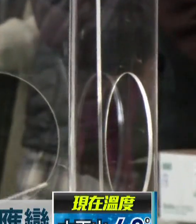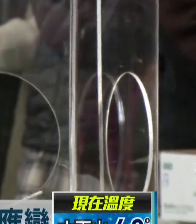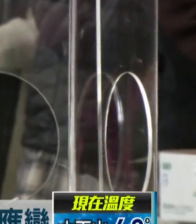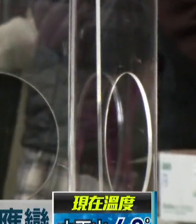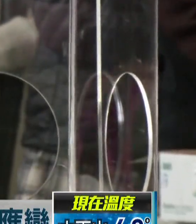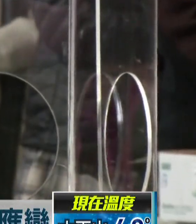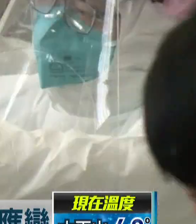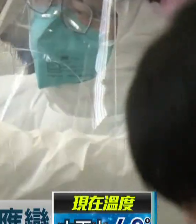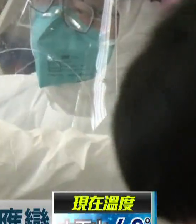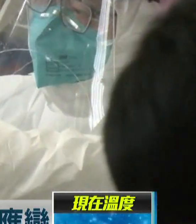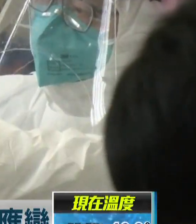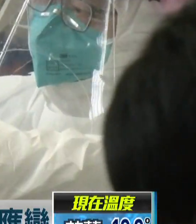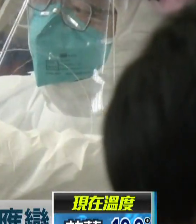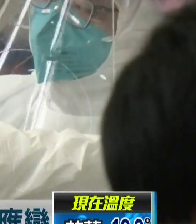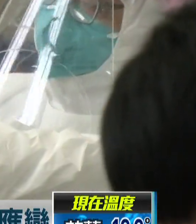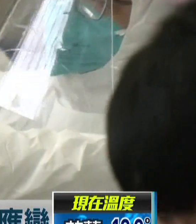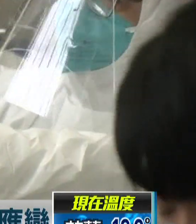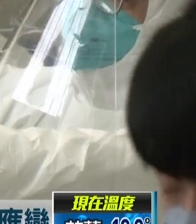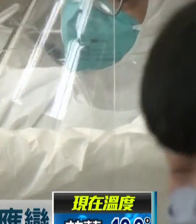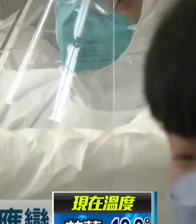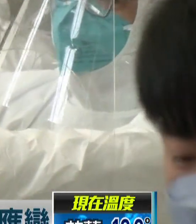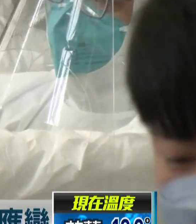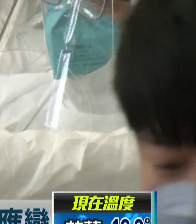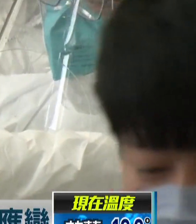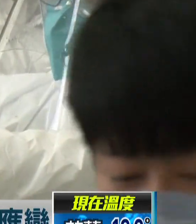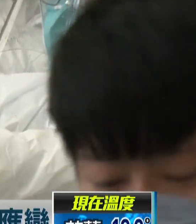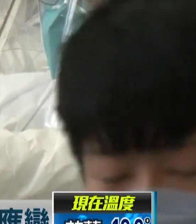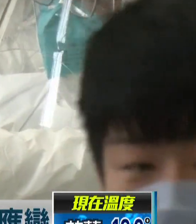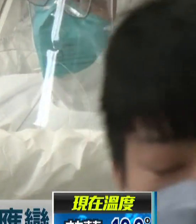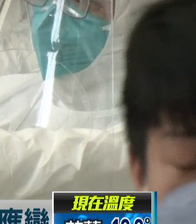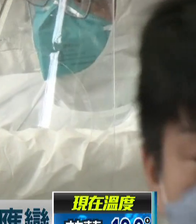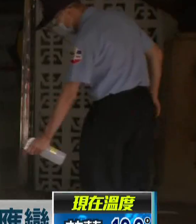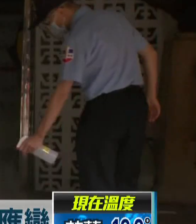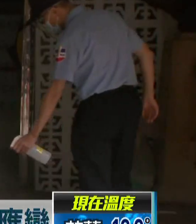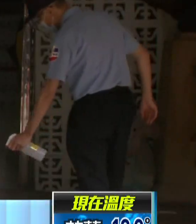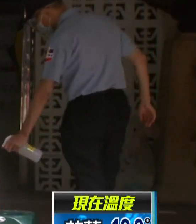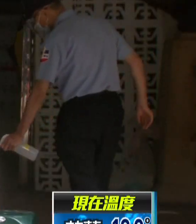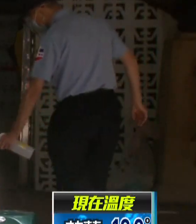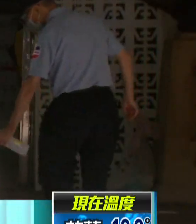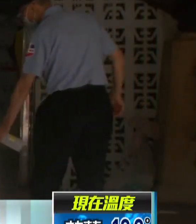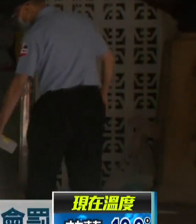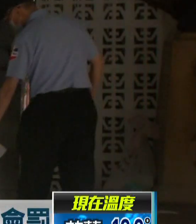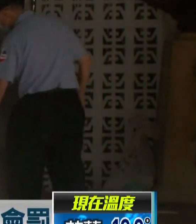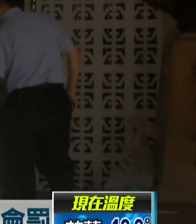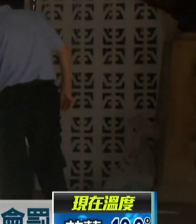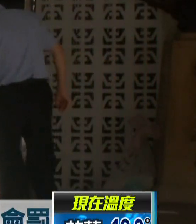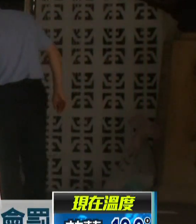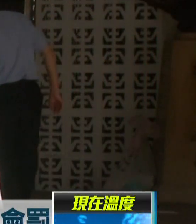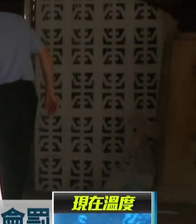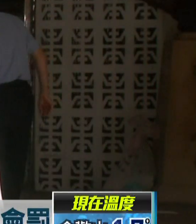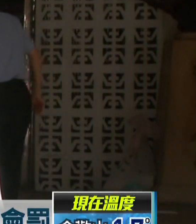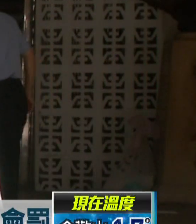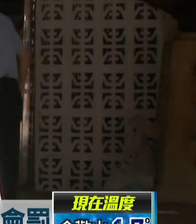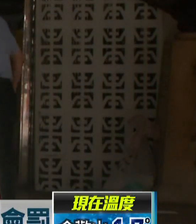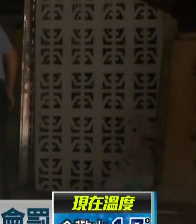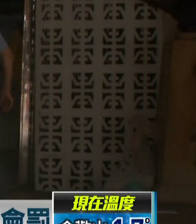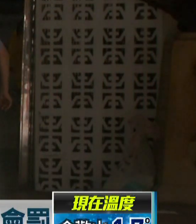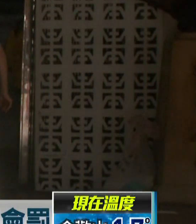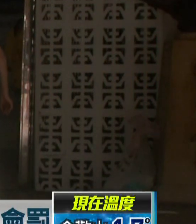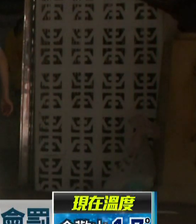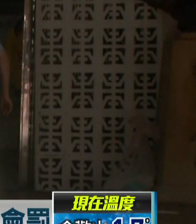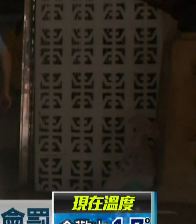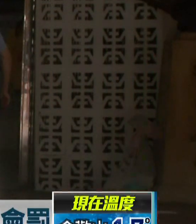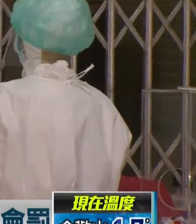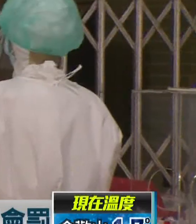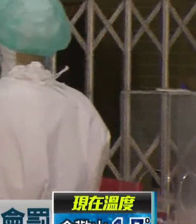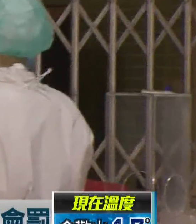速度，新通报个案还有66例要调查。基隆小吃店群聚相关，再多45人染疫，防重警局人员都